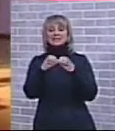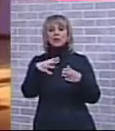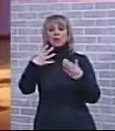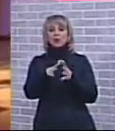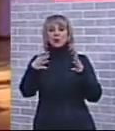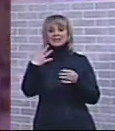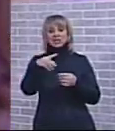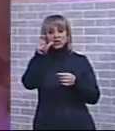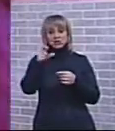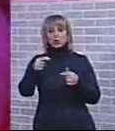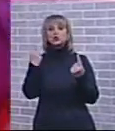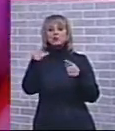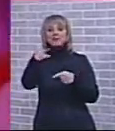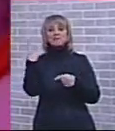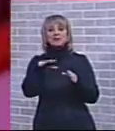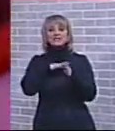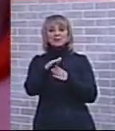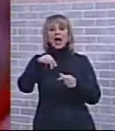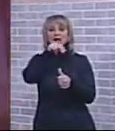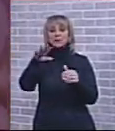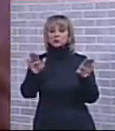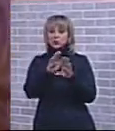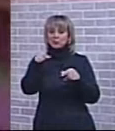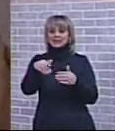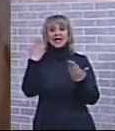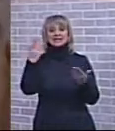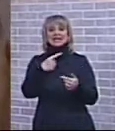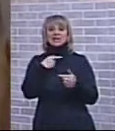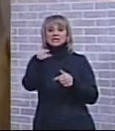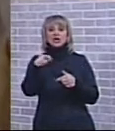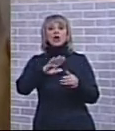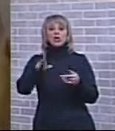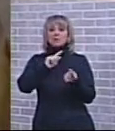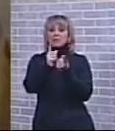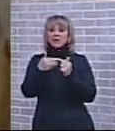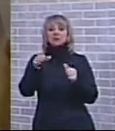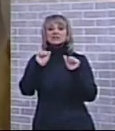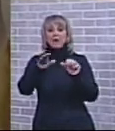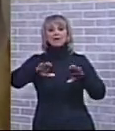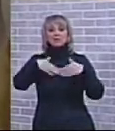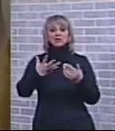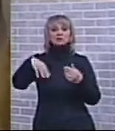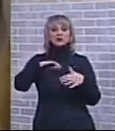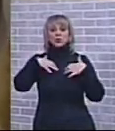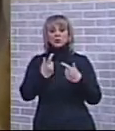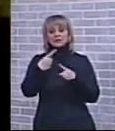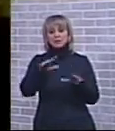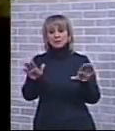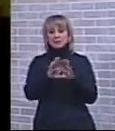40 человек. На юбилее впервые исполнили армянскую песню. Не зная языка и даже толком перевода, смогли передать всю грусть этой